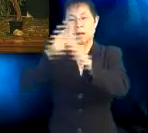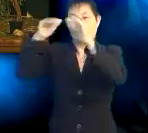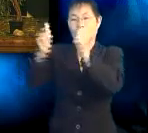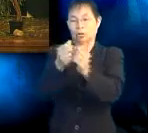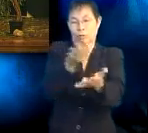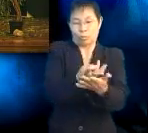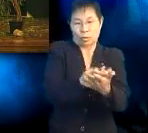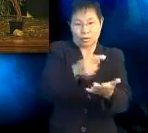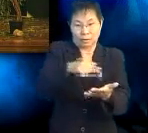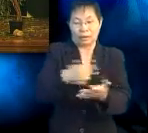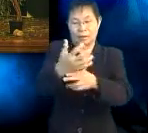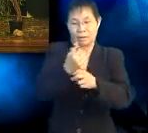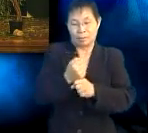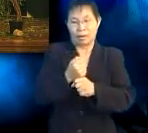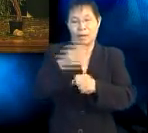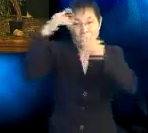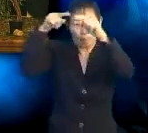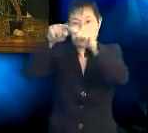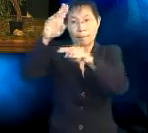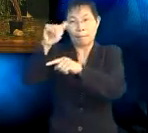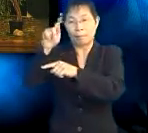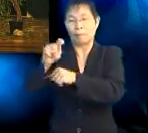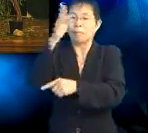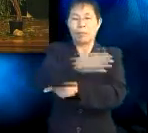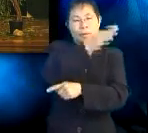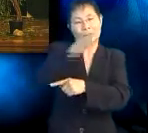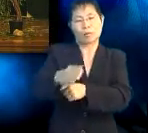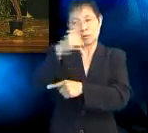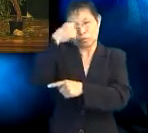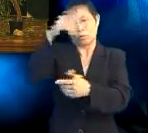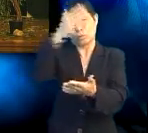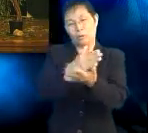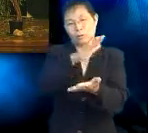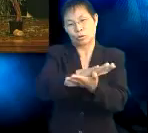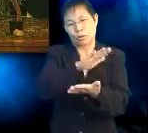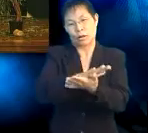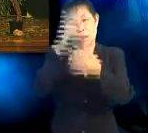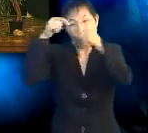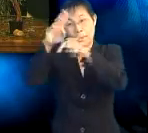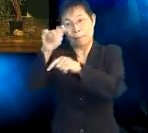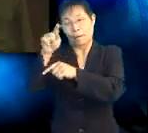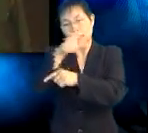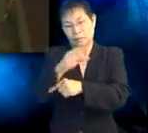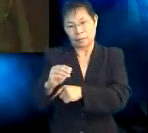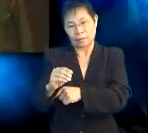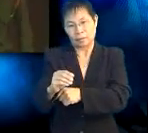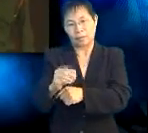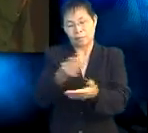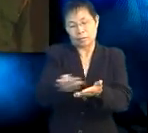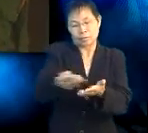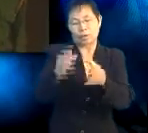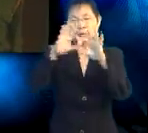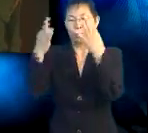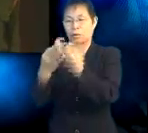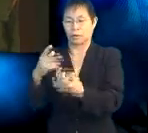ini, dapatlah Abang Mat membatalkan hasrat Abang Mat untuk berhenti sekolah, Abang Mat. Dan membiaya perbelanjaan keluarga kita,